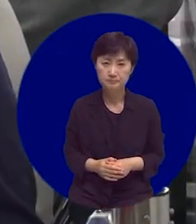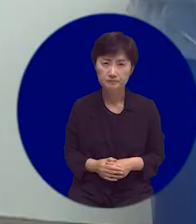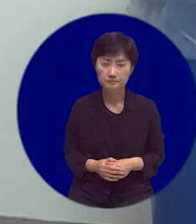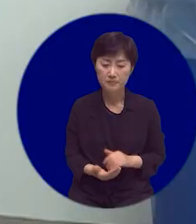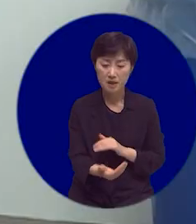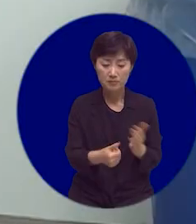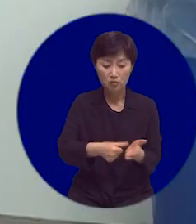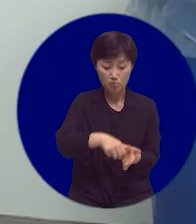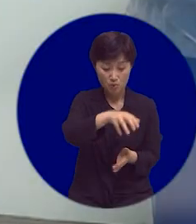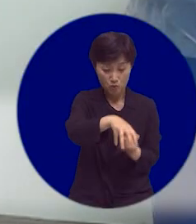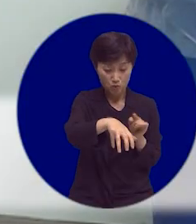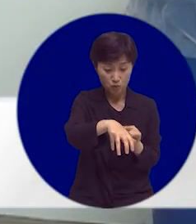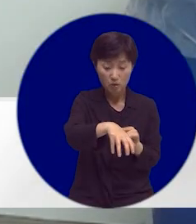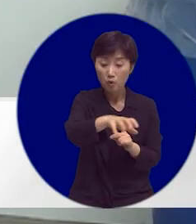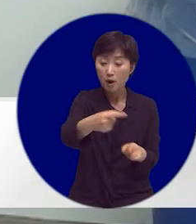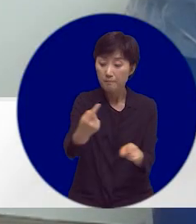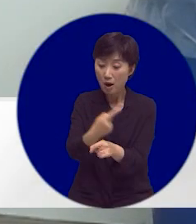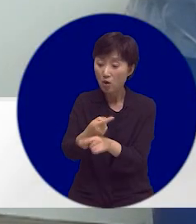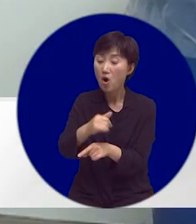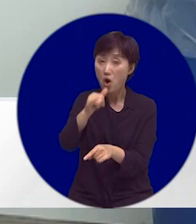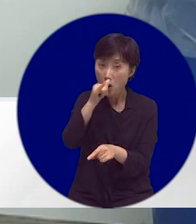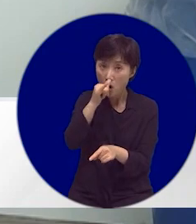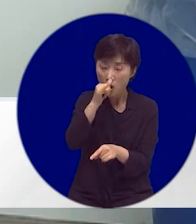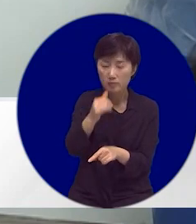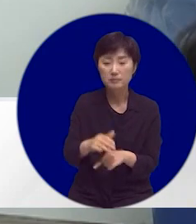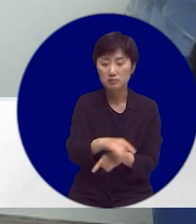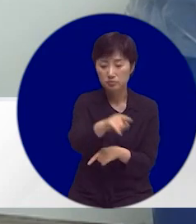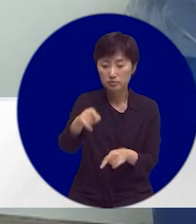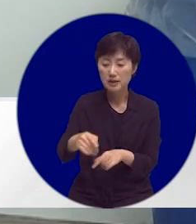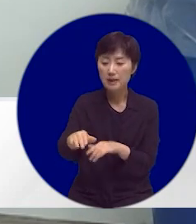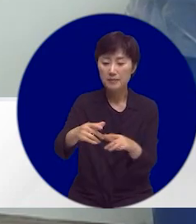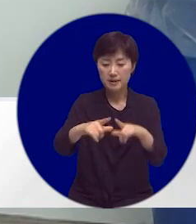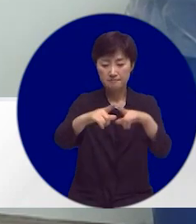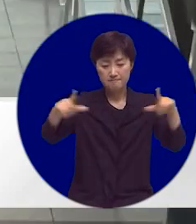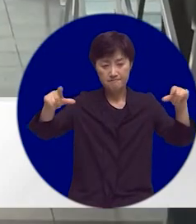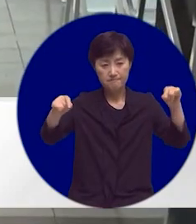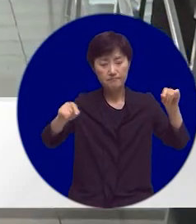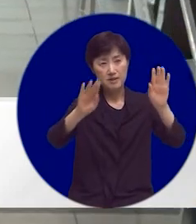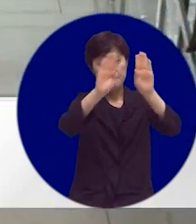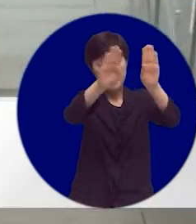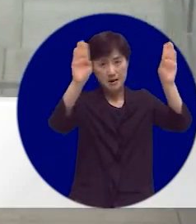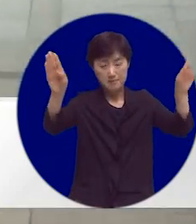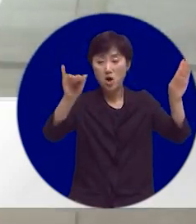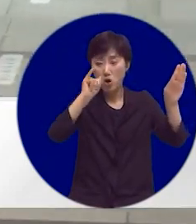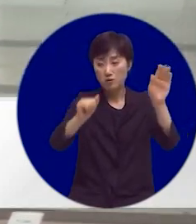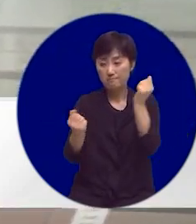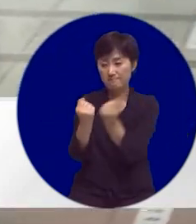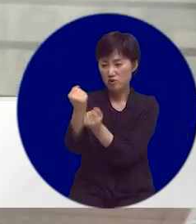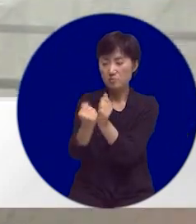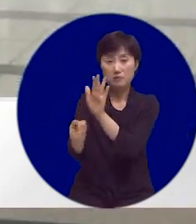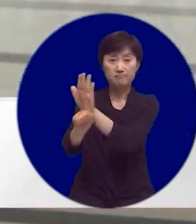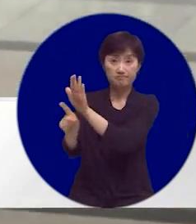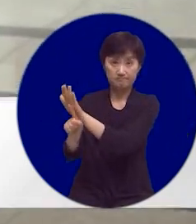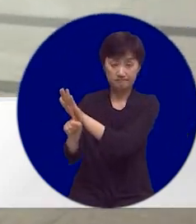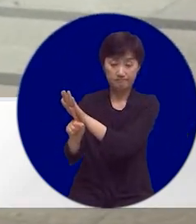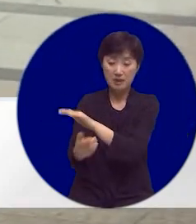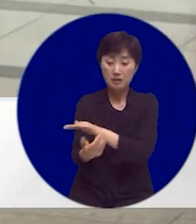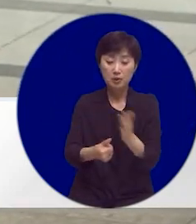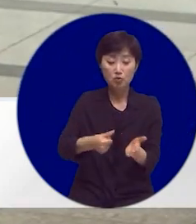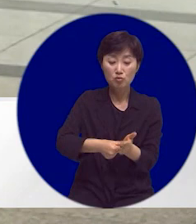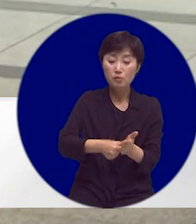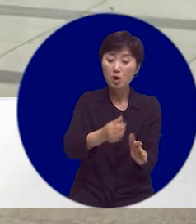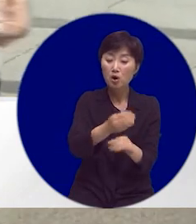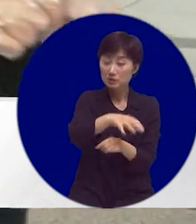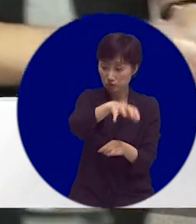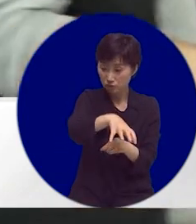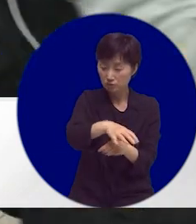선거관리위원회는 사전투표소가 변경된 경우 종전 사전투표소 입구 등에 안내 현수막이나 배너 등을 게시하고 사전투표 기간